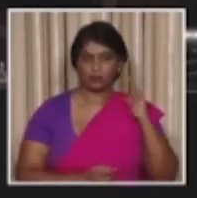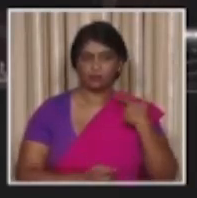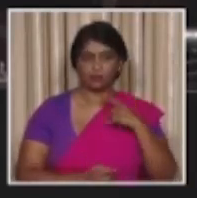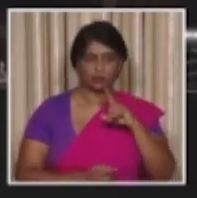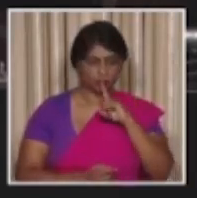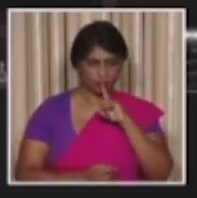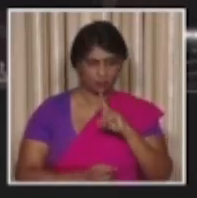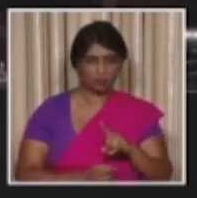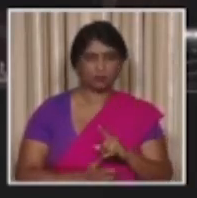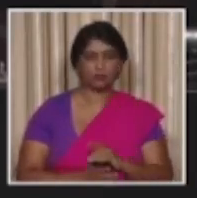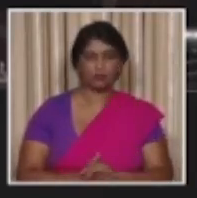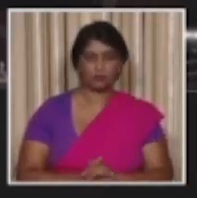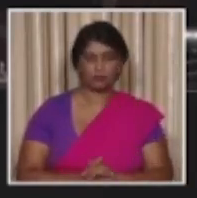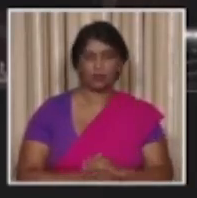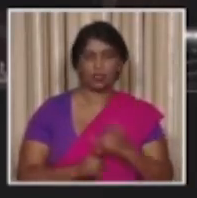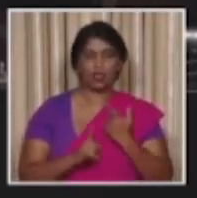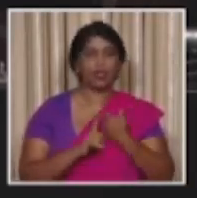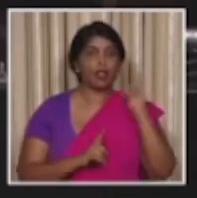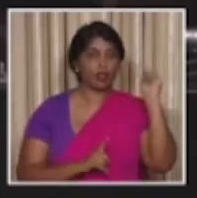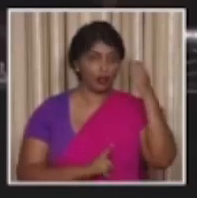මතක්කෙනවා කඩුවෙල